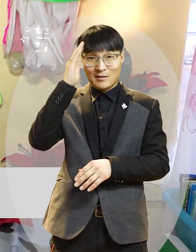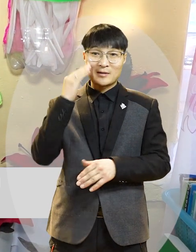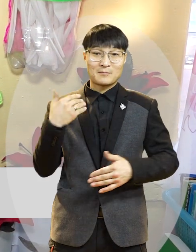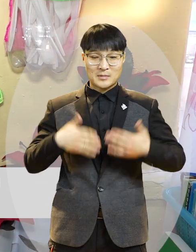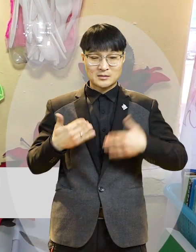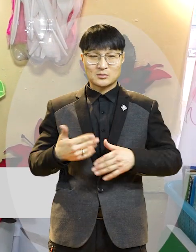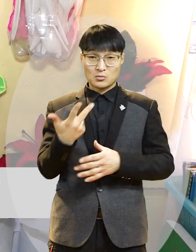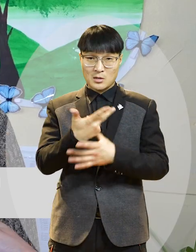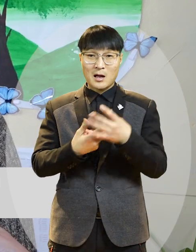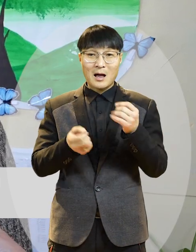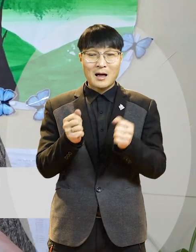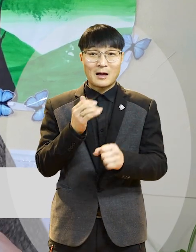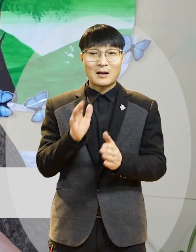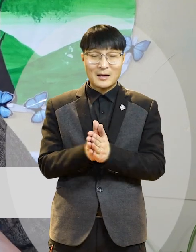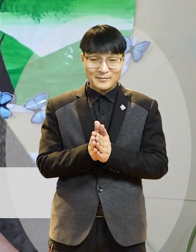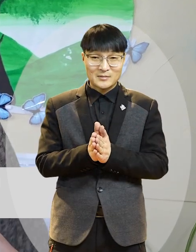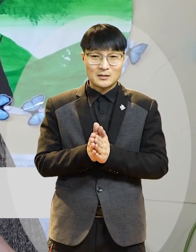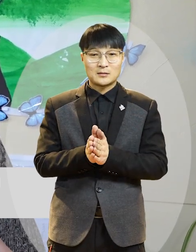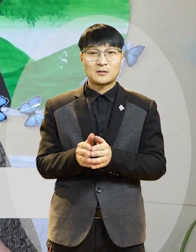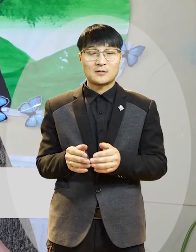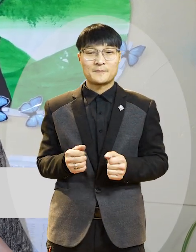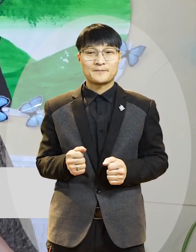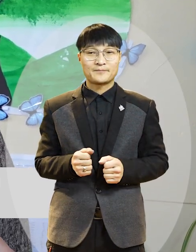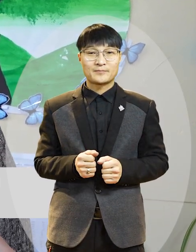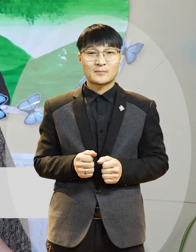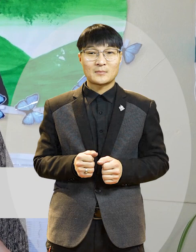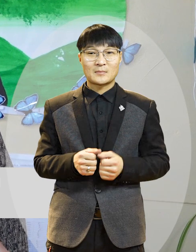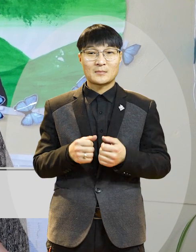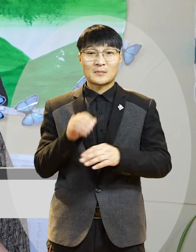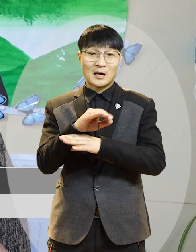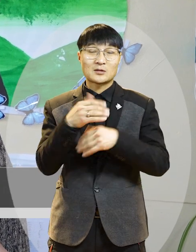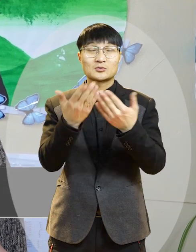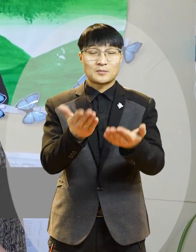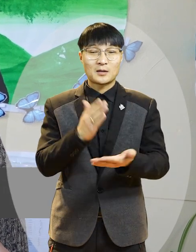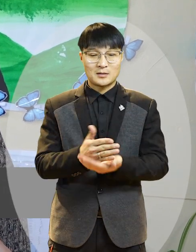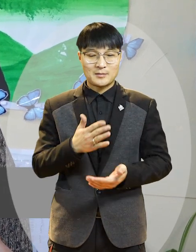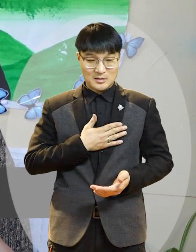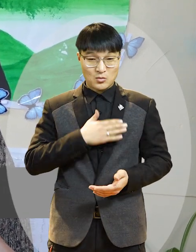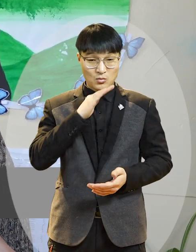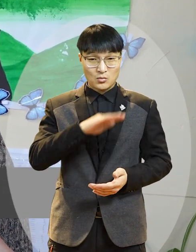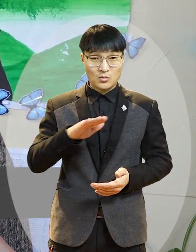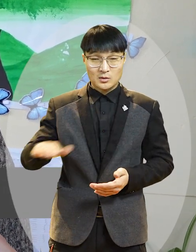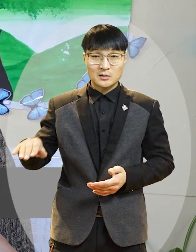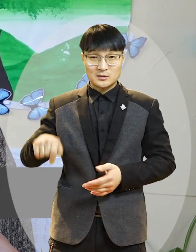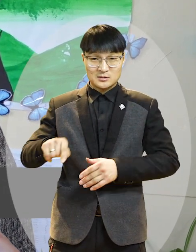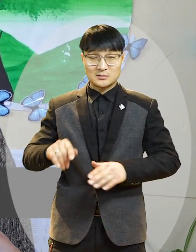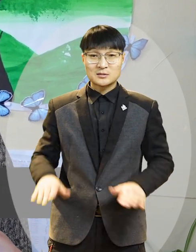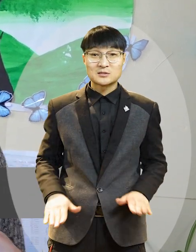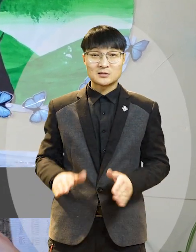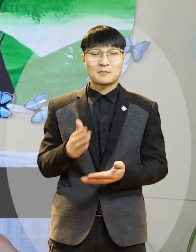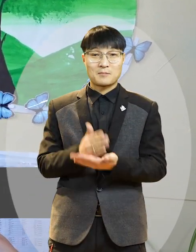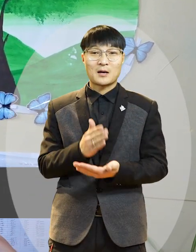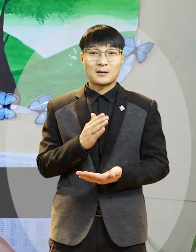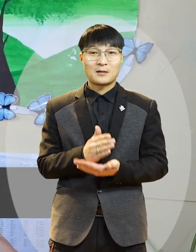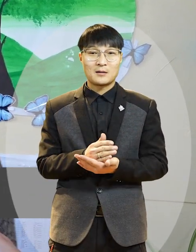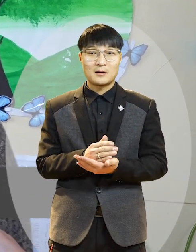хамтран хэрэгжүүлж байна. Манай нэг хүүхэд яддаг. Хоол унтаа танилцлаа, айтайхан байна.